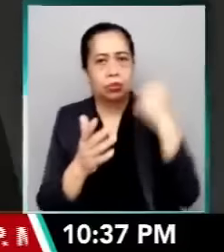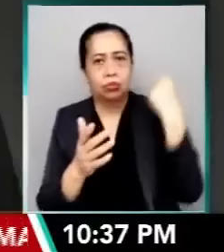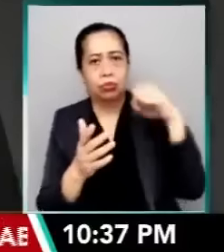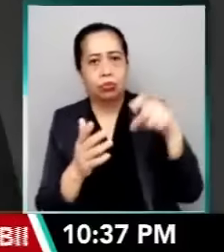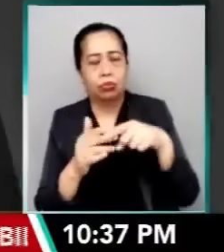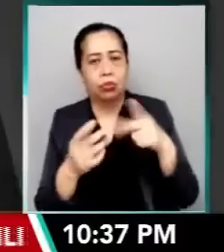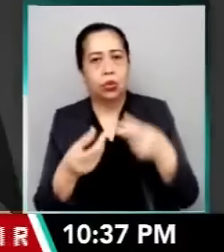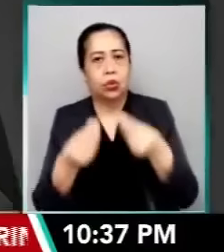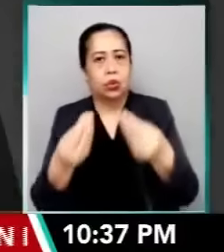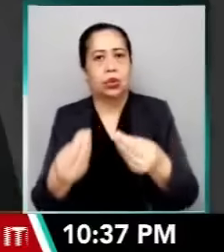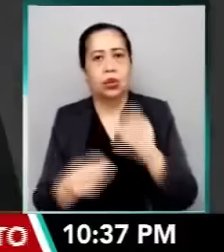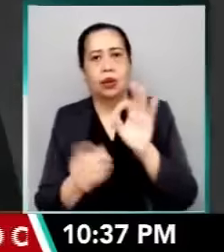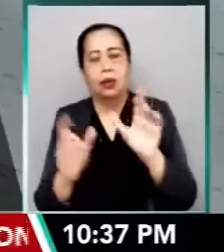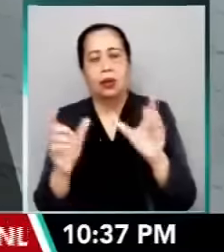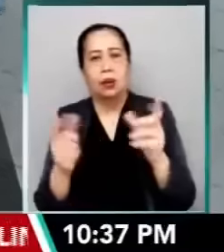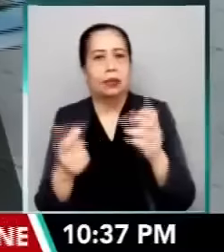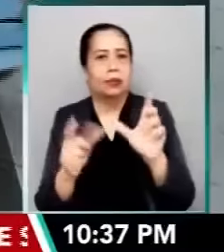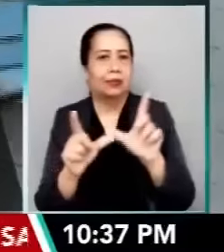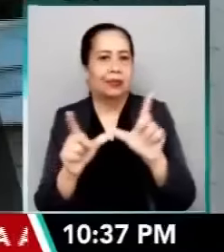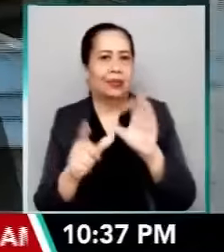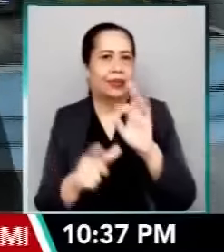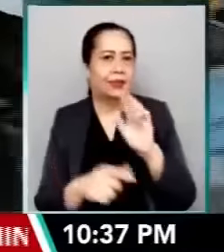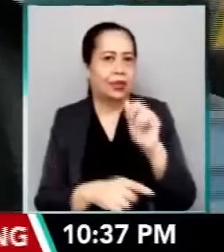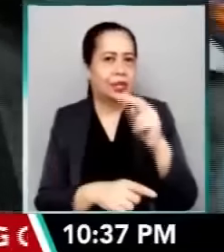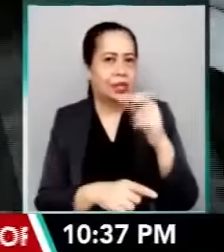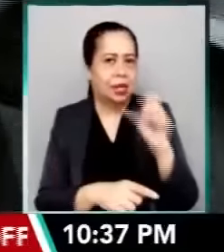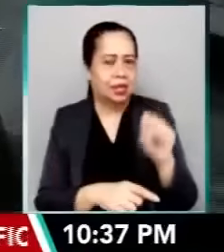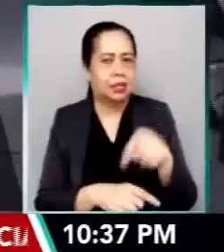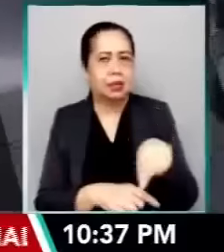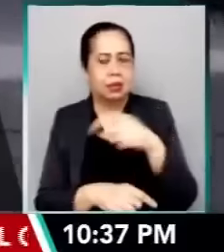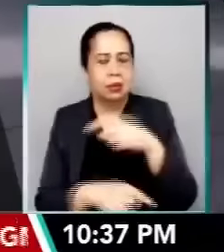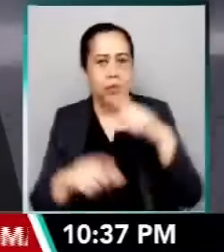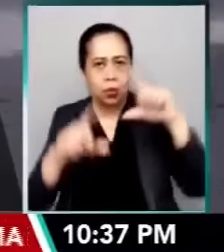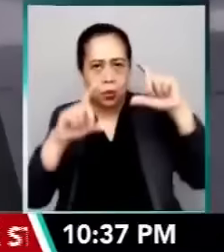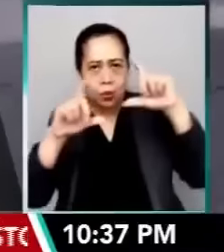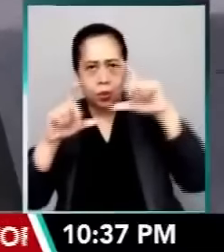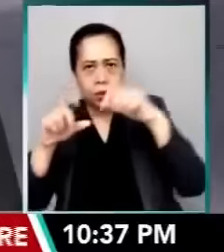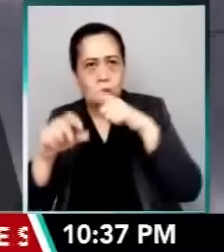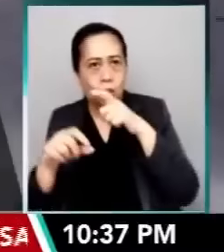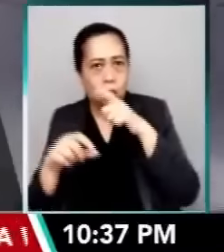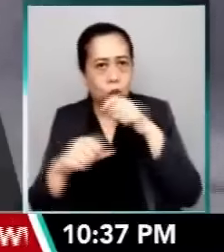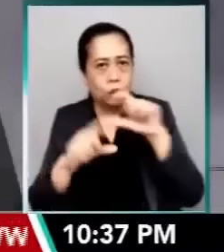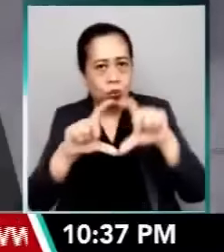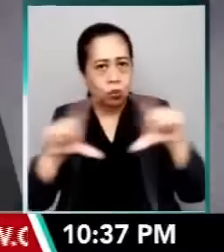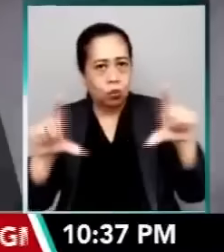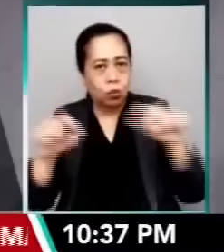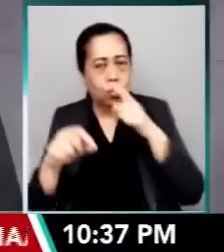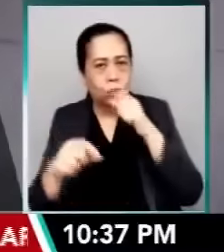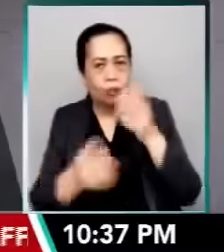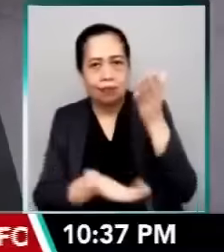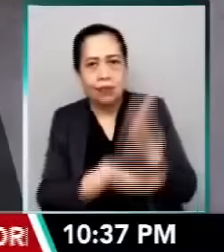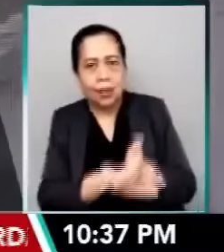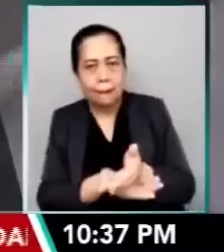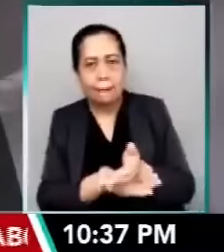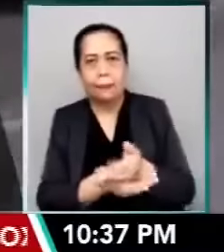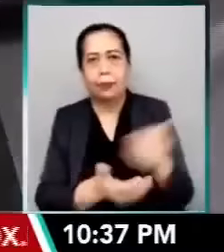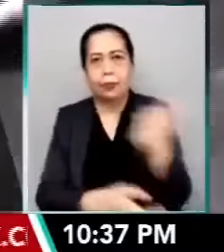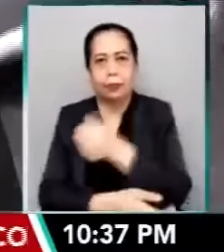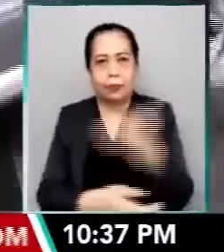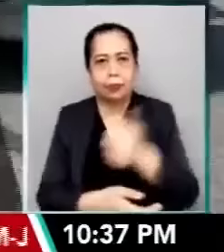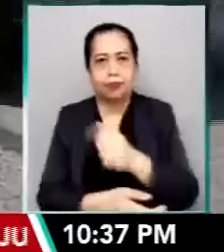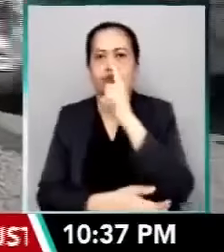na prangkisa ng pamahalaan. Kukunan daw nila ng litrato ang mga unit at plaka ng mga magtitigil pasada at isusumbong